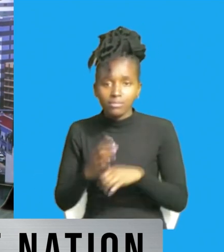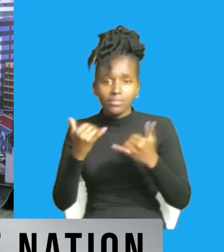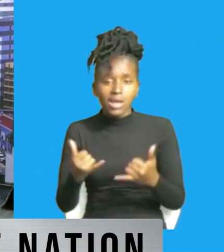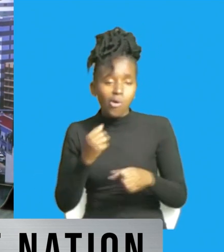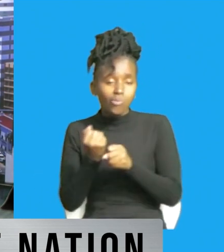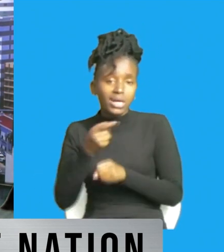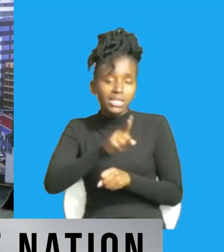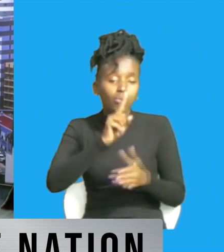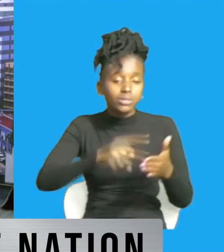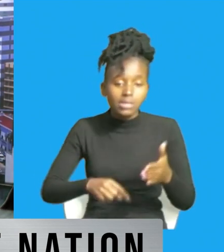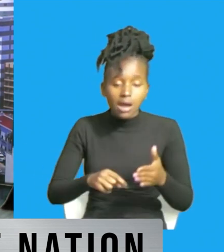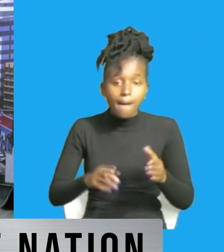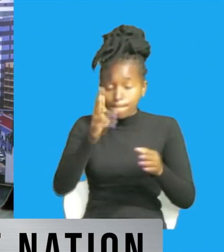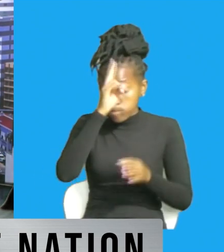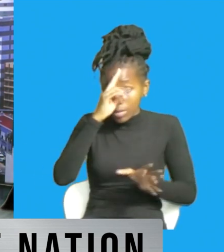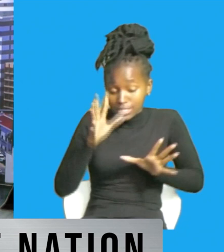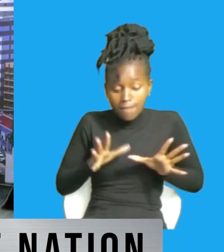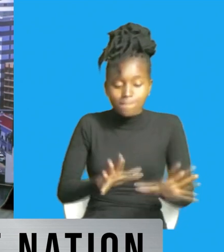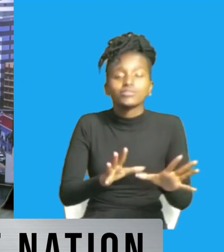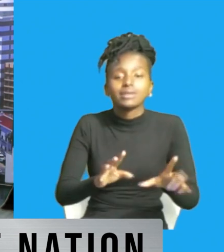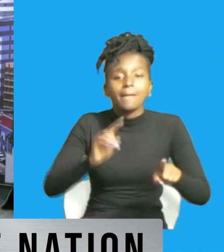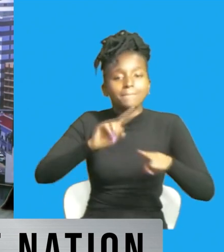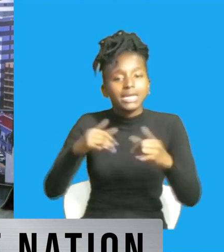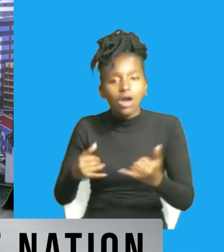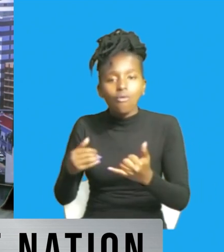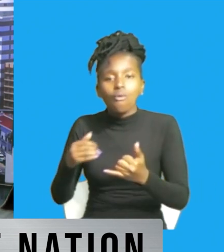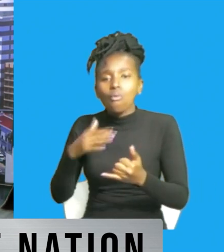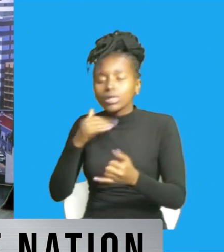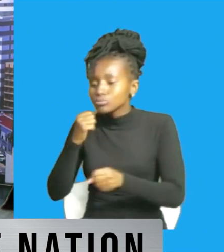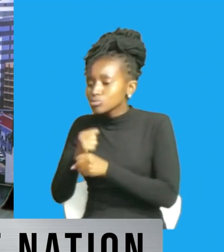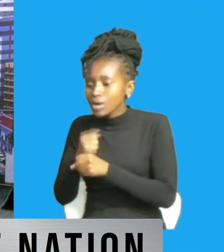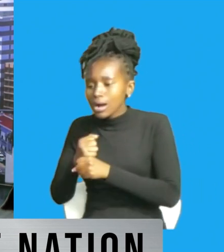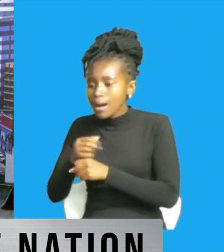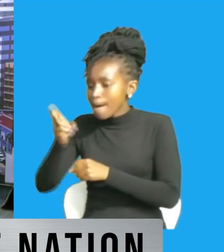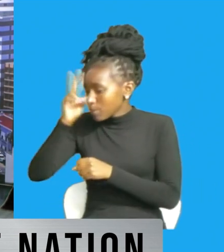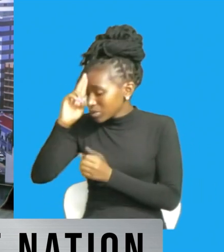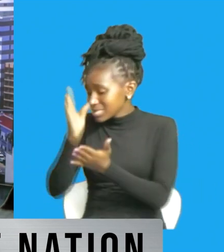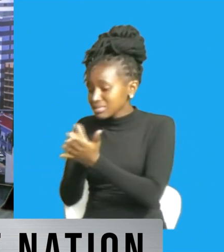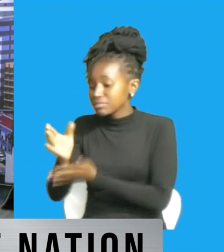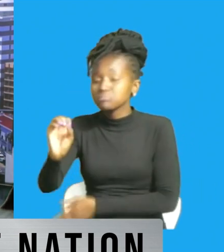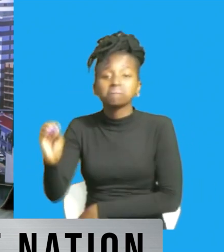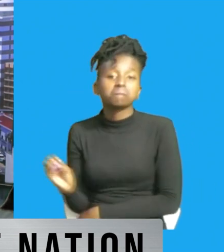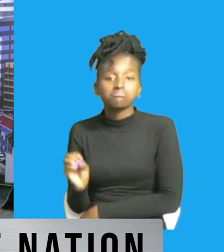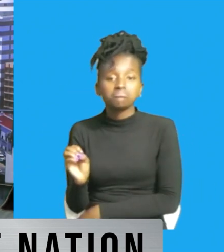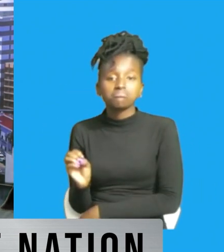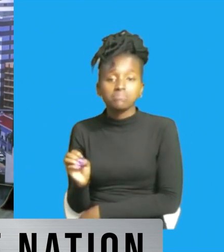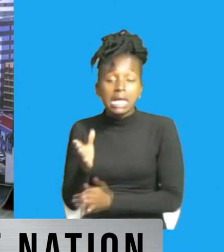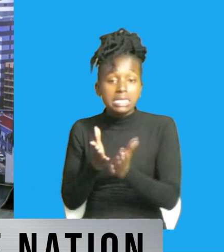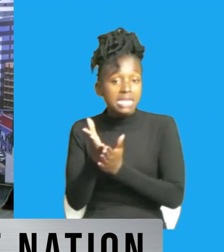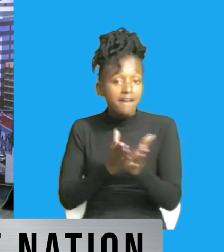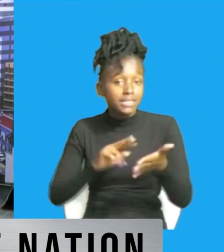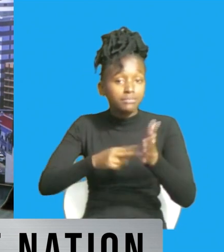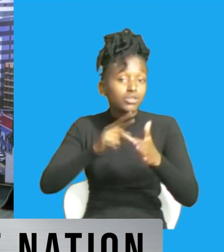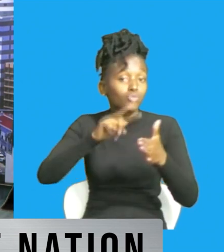service. Tunawaambia tokeni kwa mambo ya police force, kujeni kwa police service. Katiba ilishabadilika. Service inamaanisha kila